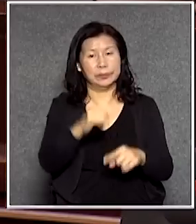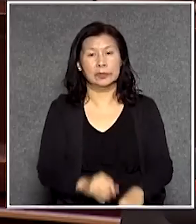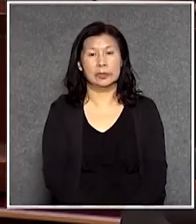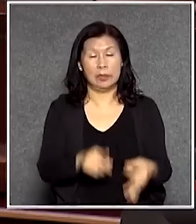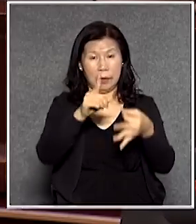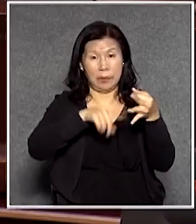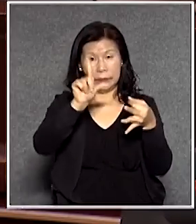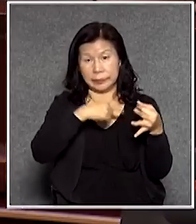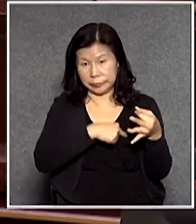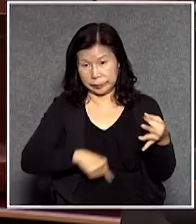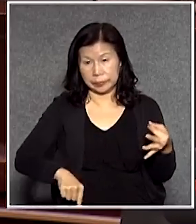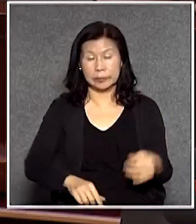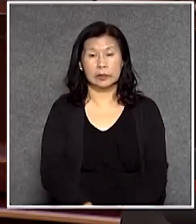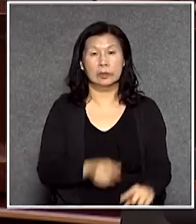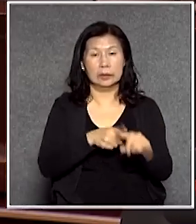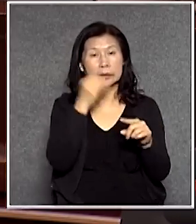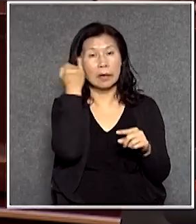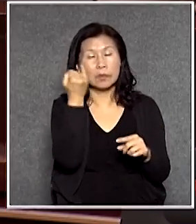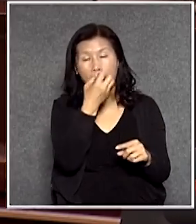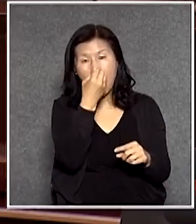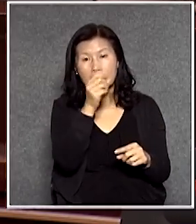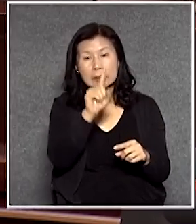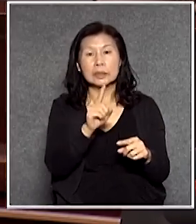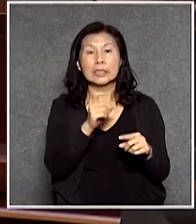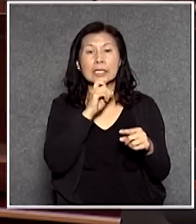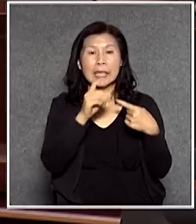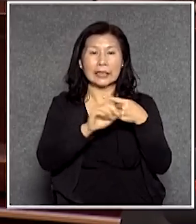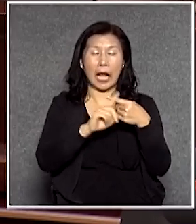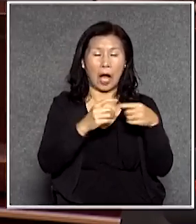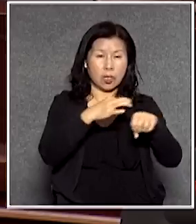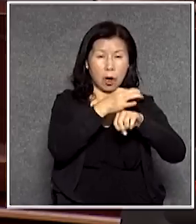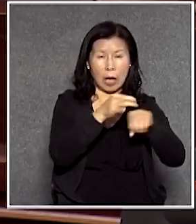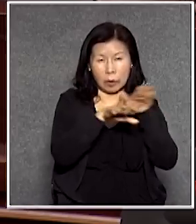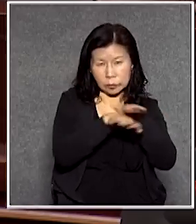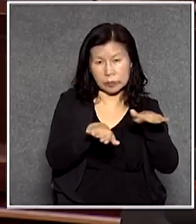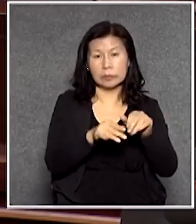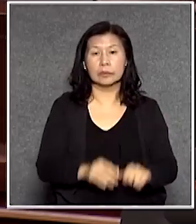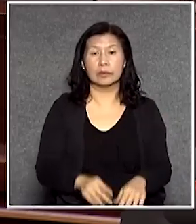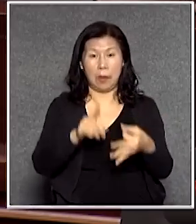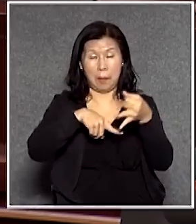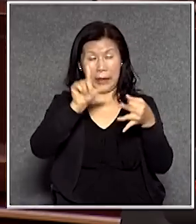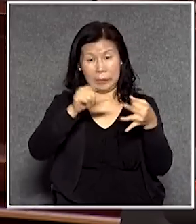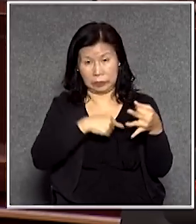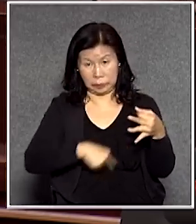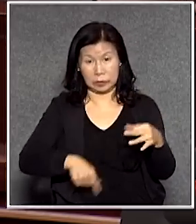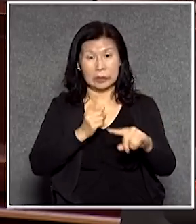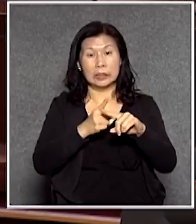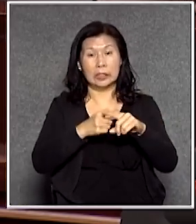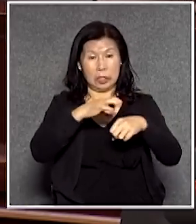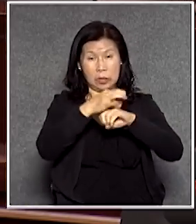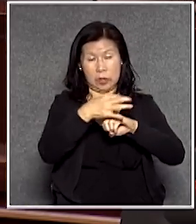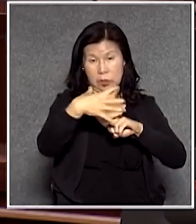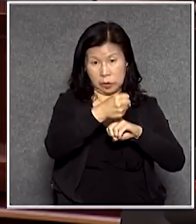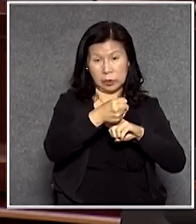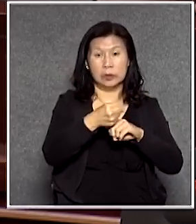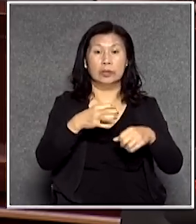卿议员刚才说不明香港为什么会危害到国家安全，刘议员似乎不明白国家主权和国